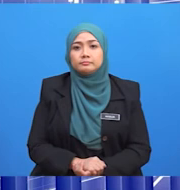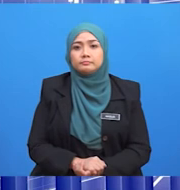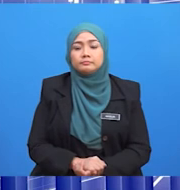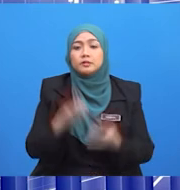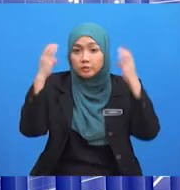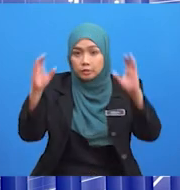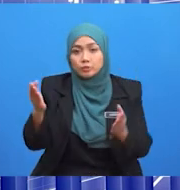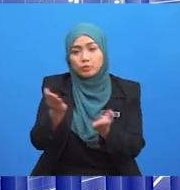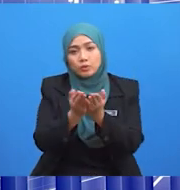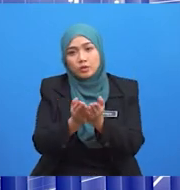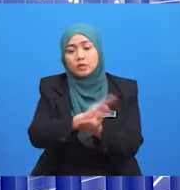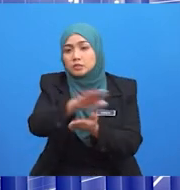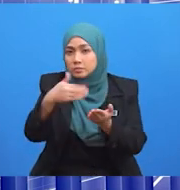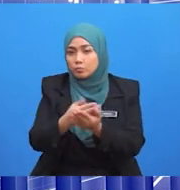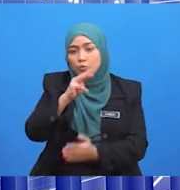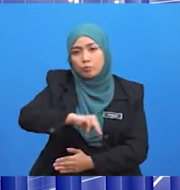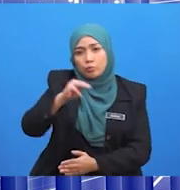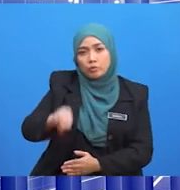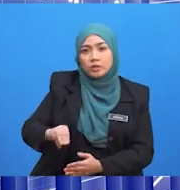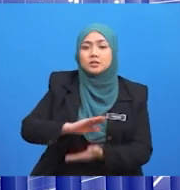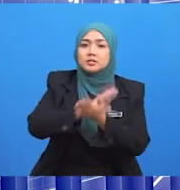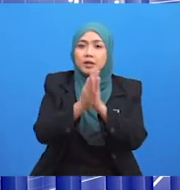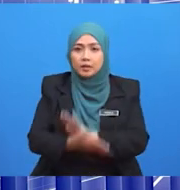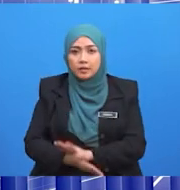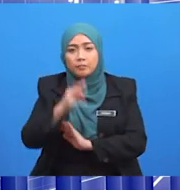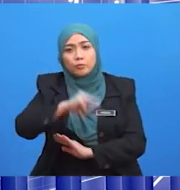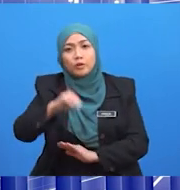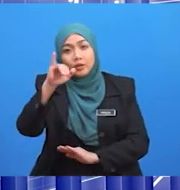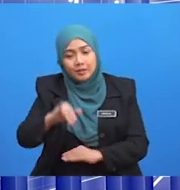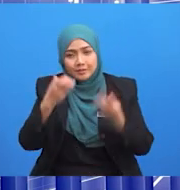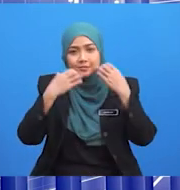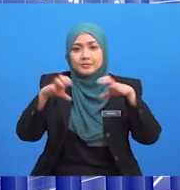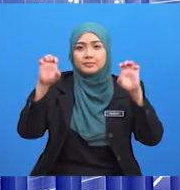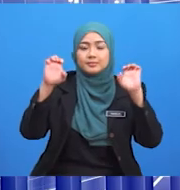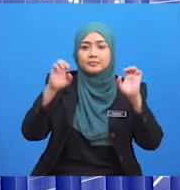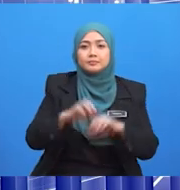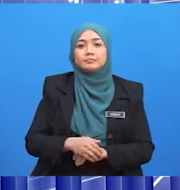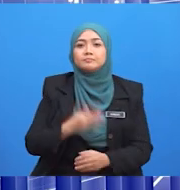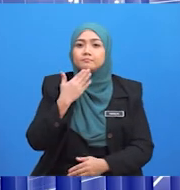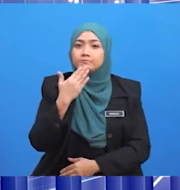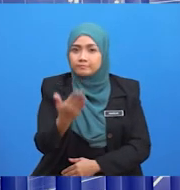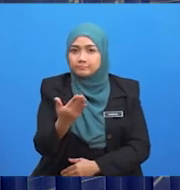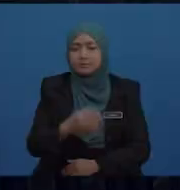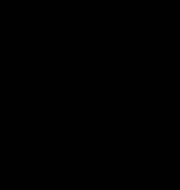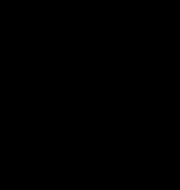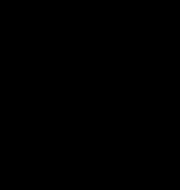Saya doakan semoga semua murid menjadi murid yang cemerlang. Sekian, terima kasih.